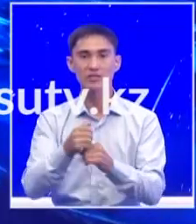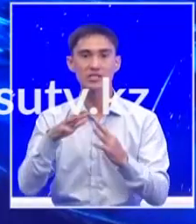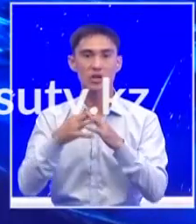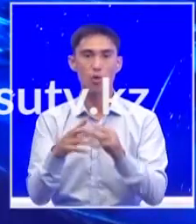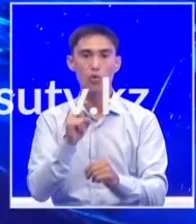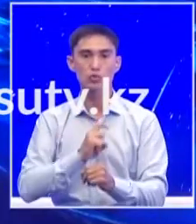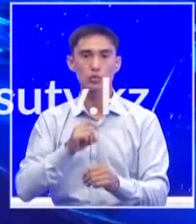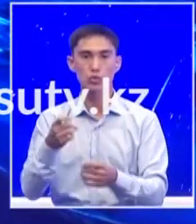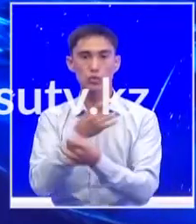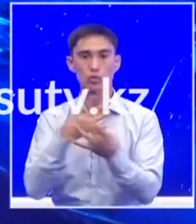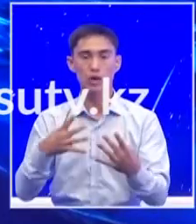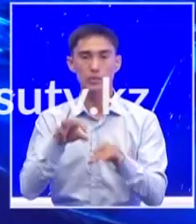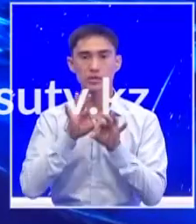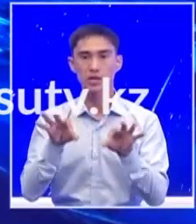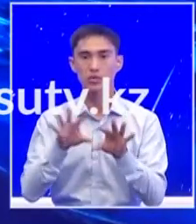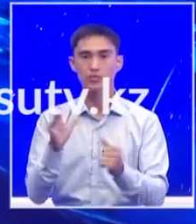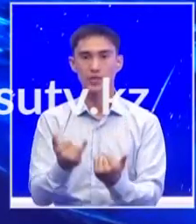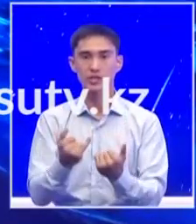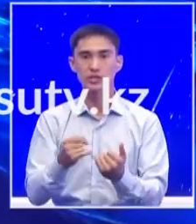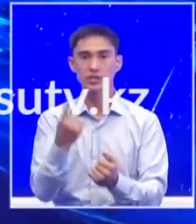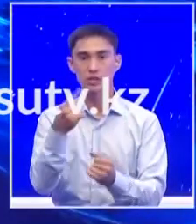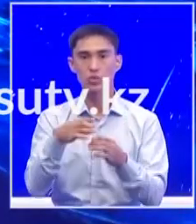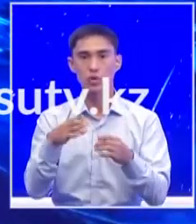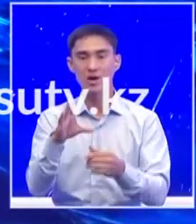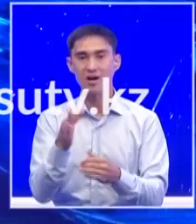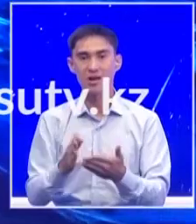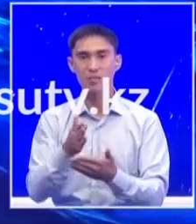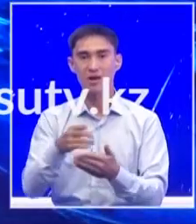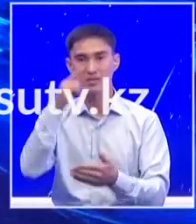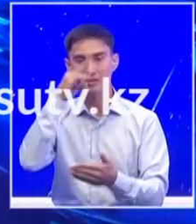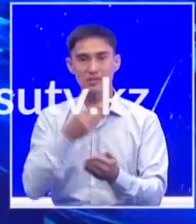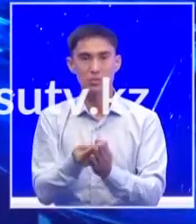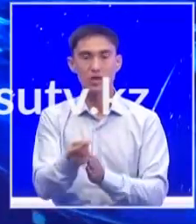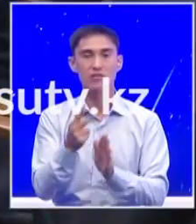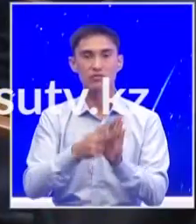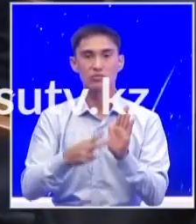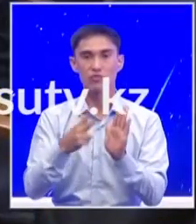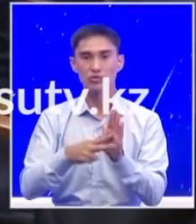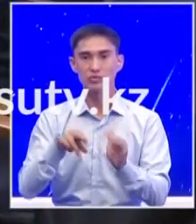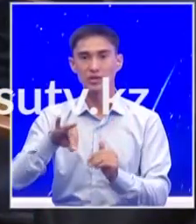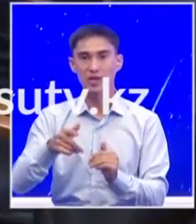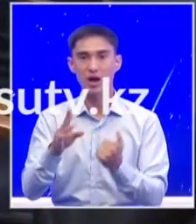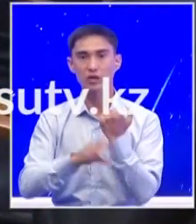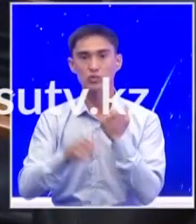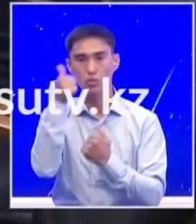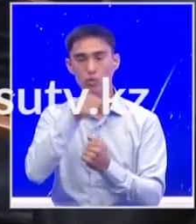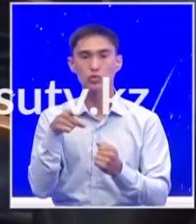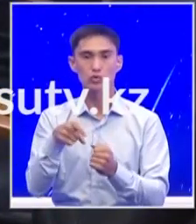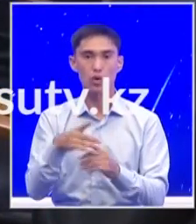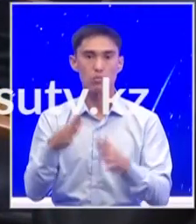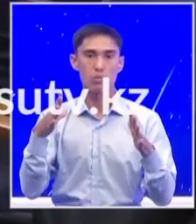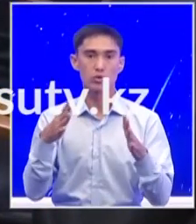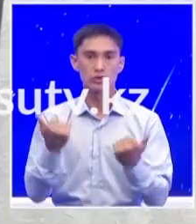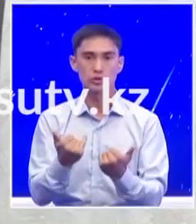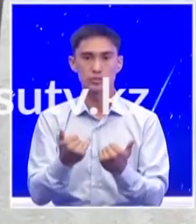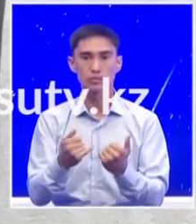сельхозкультур, объясняют ведомстве. Сейчас за булку казахстанцы платят 88 тенге, а к концу года рискуют отдать уже 100, а то и